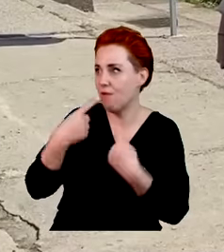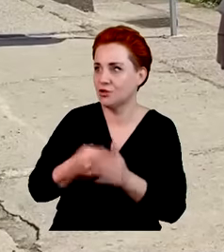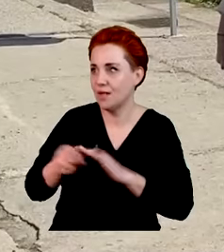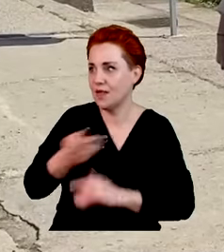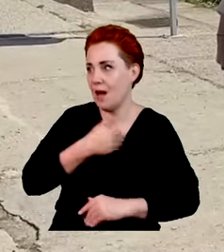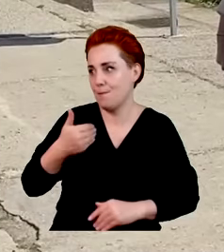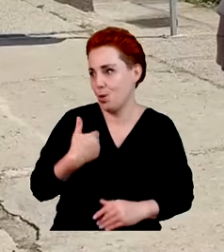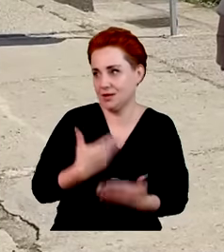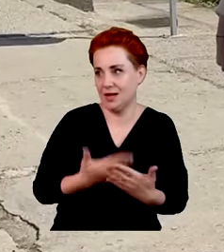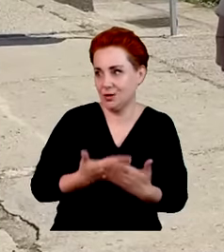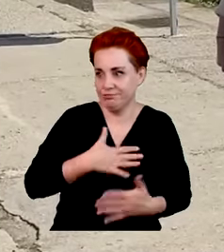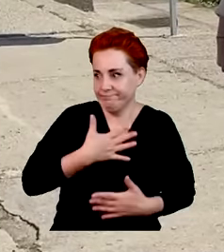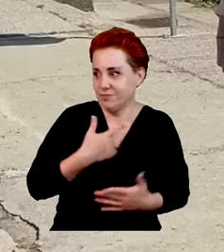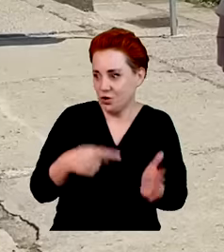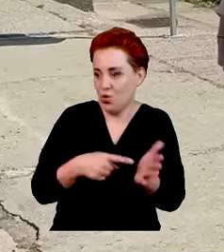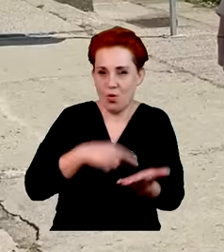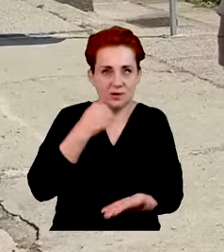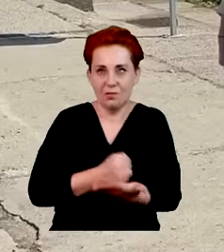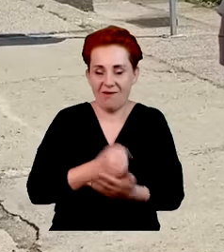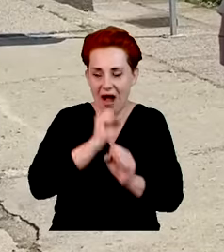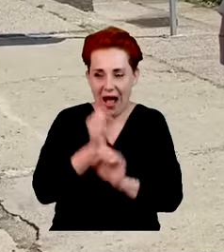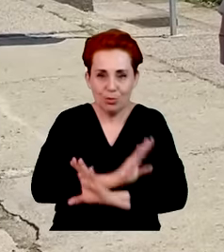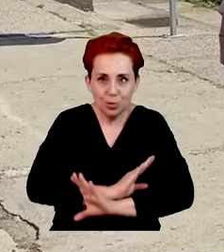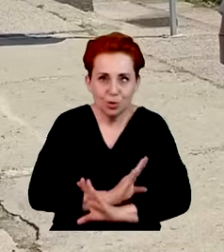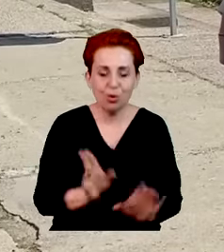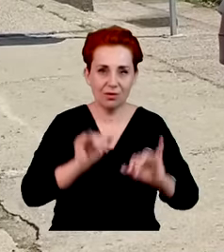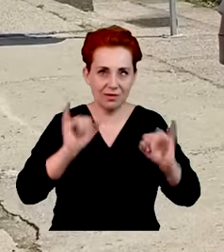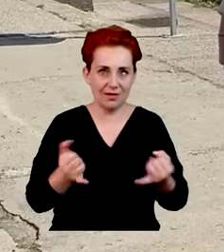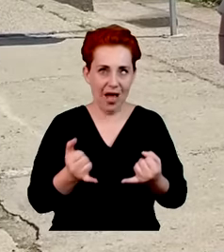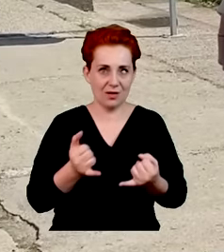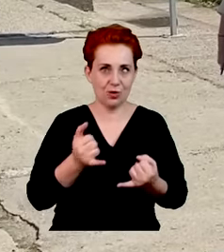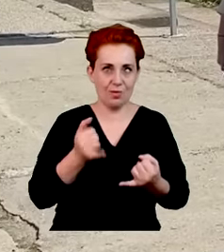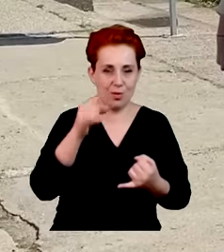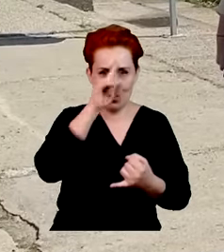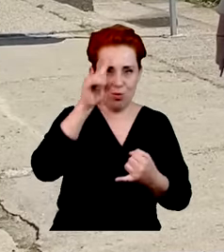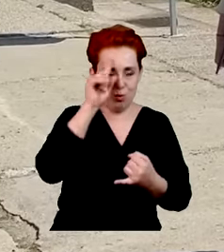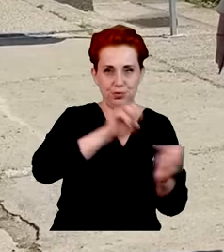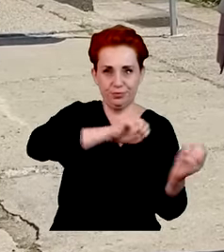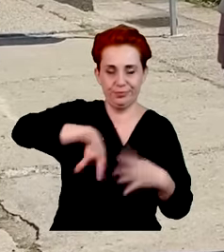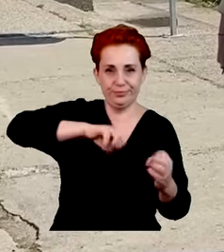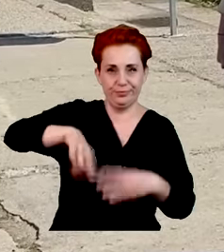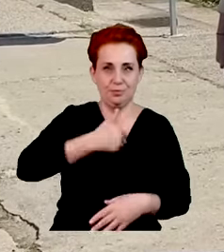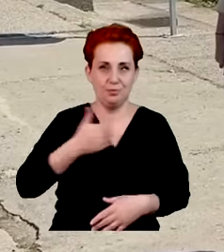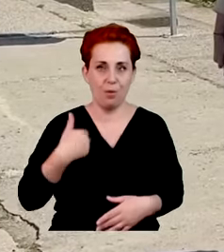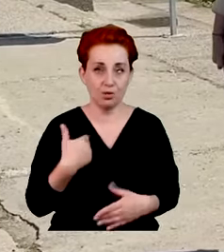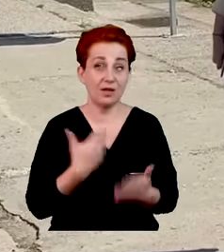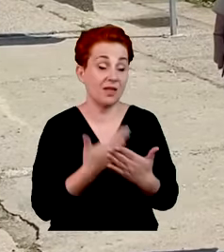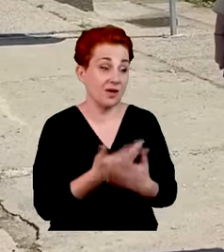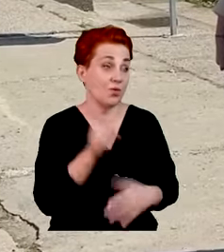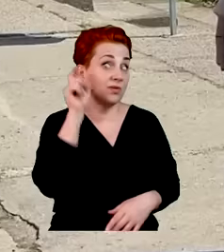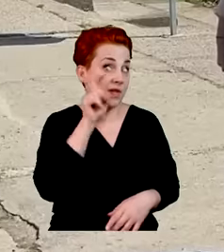to jest absolutnie sprawa która nie ma prawa nie miała sprawa się wydarzyć i tyle i strona niemiecka